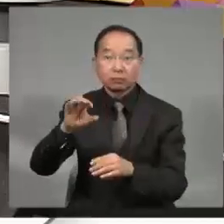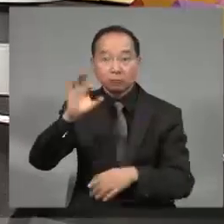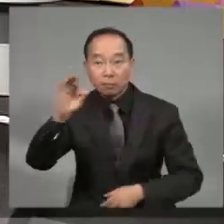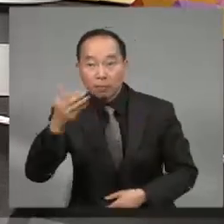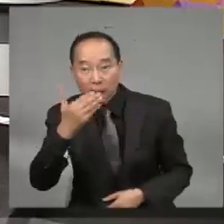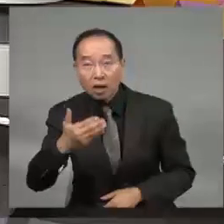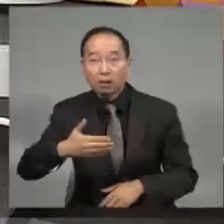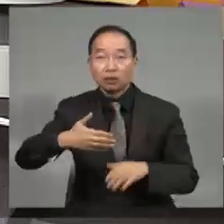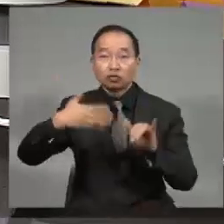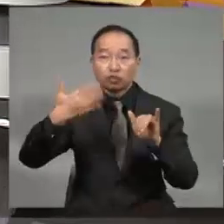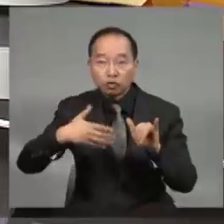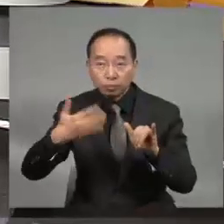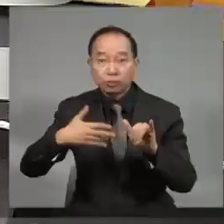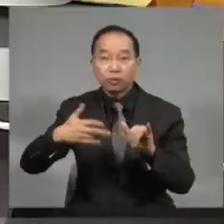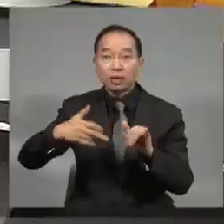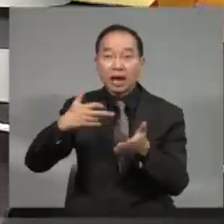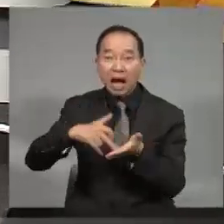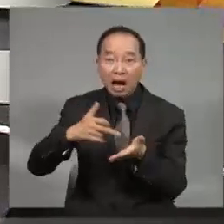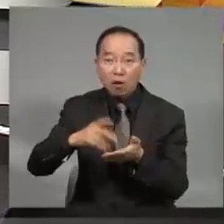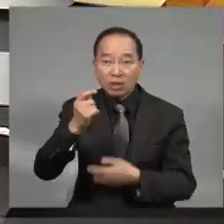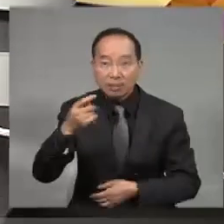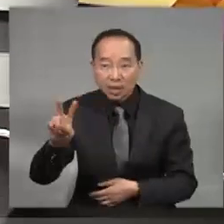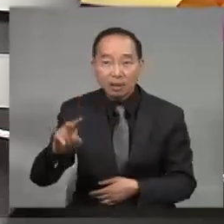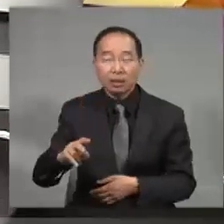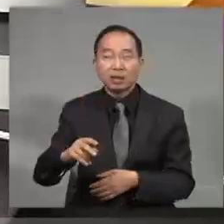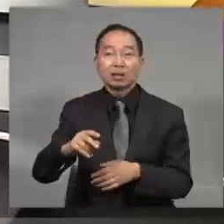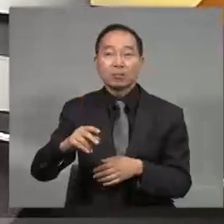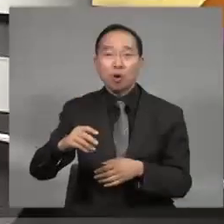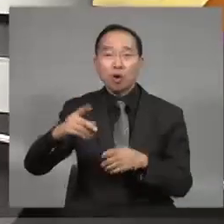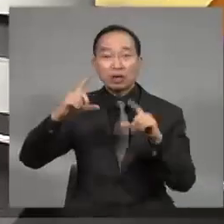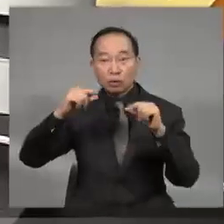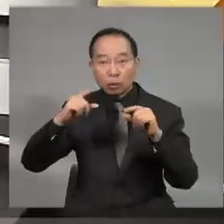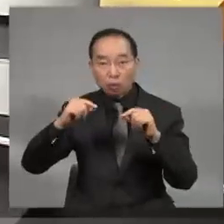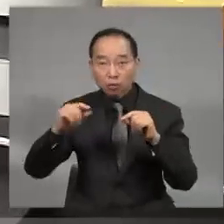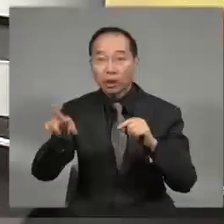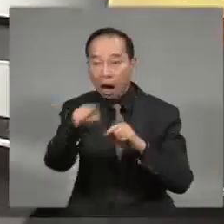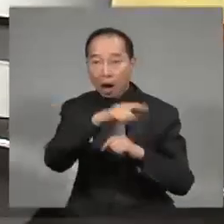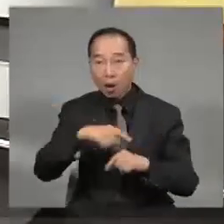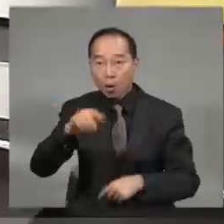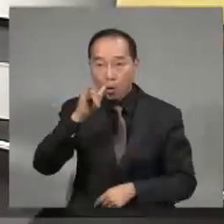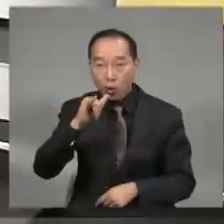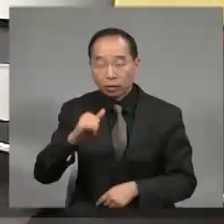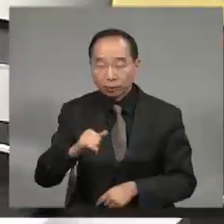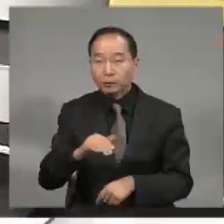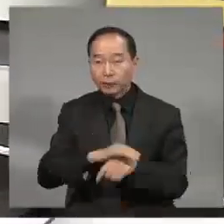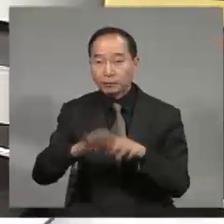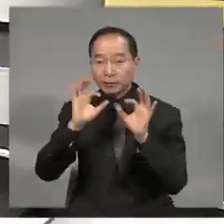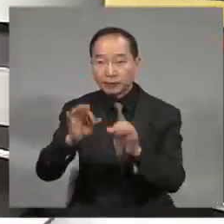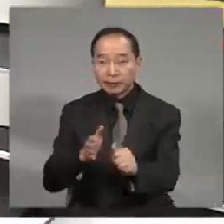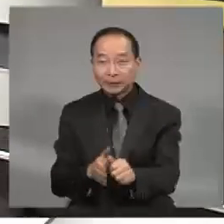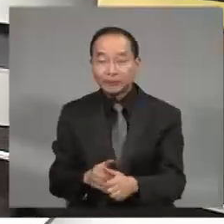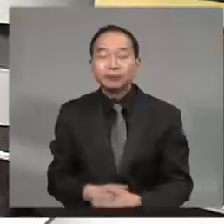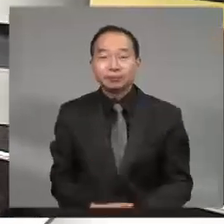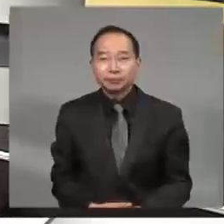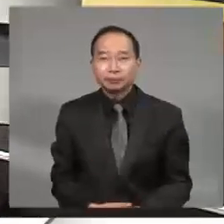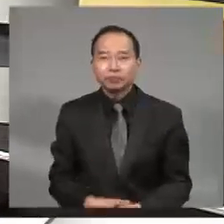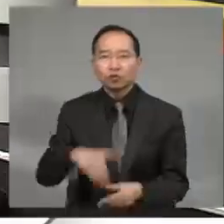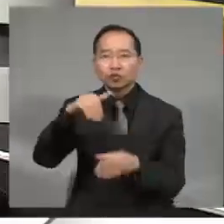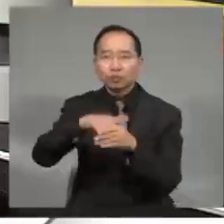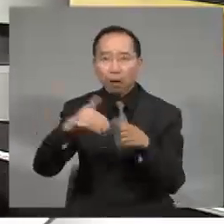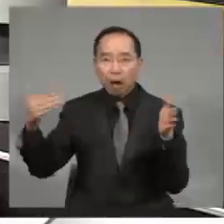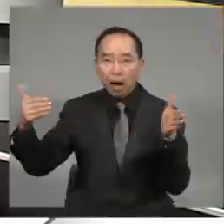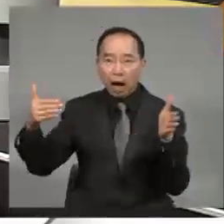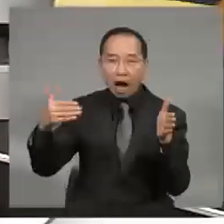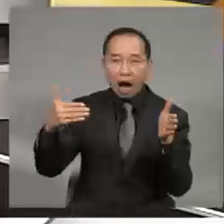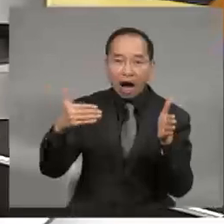네이버TV, 카카오TV, 페이스북, 트위터에서 동시 생중계되니까요. 많이 시청 바랍니다. 네. 자, 이제 투표 마감이 정말 얼마